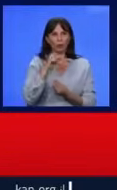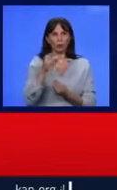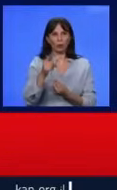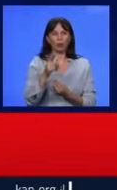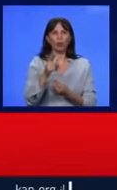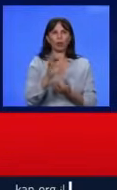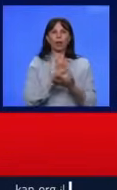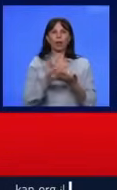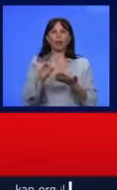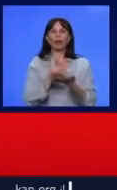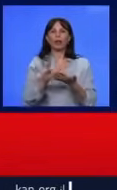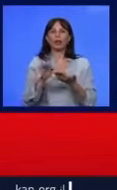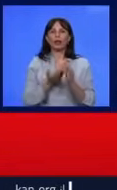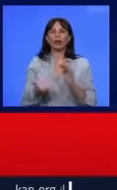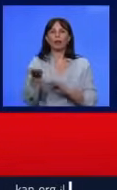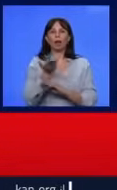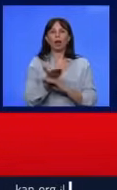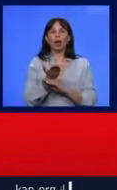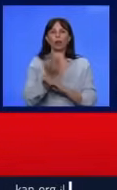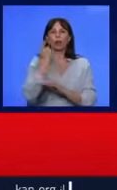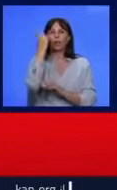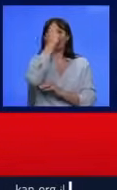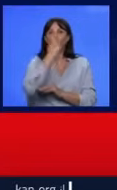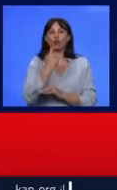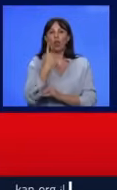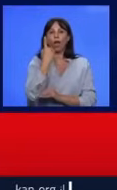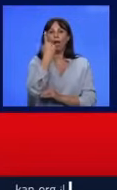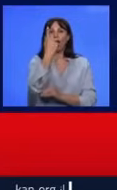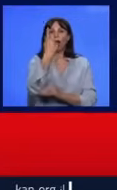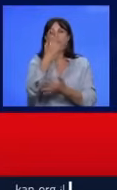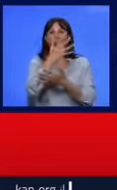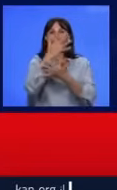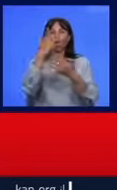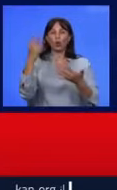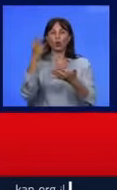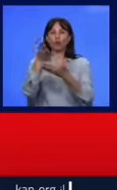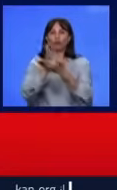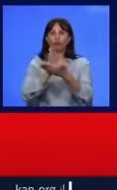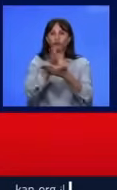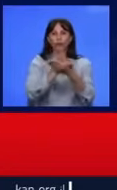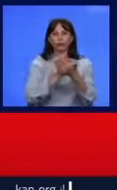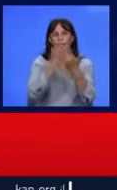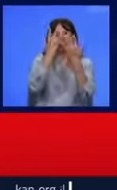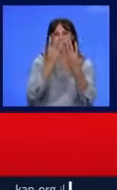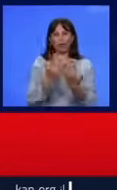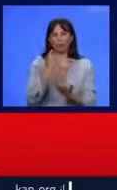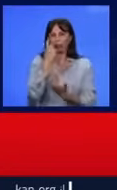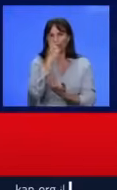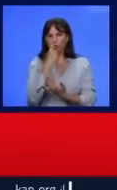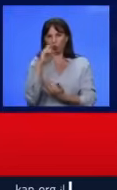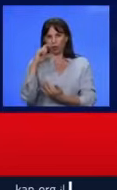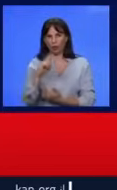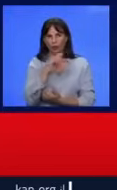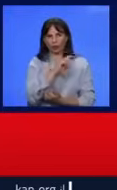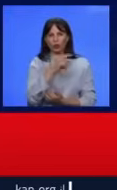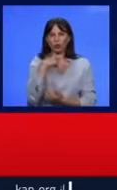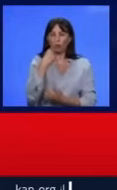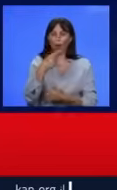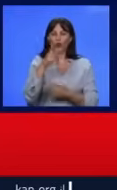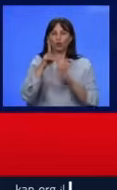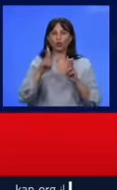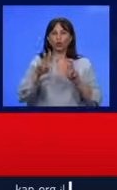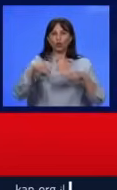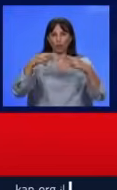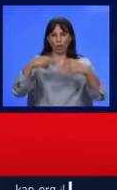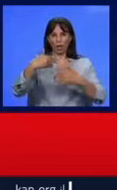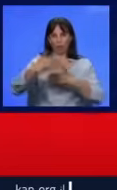כל, היא מעלה סימן שאלה אחד גדול, שמתחלק לכמה סימני שאלה דיברנו עליהם. וזה אומר to be continued. עכשיו, בעיניי